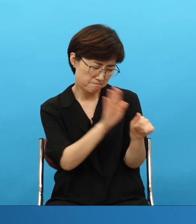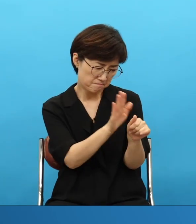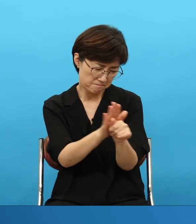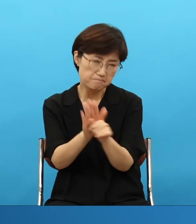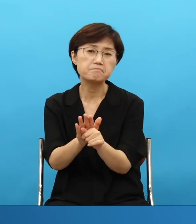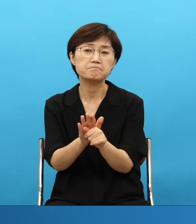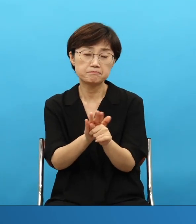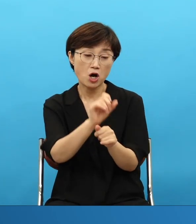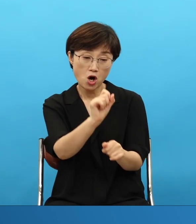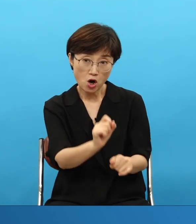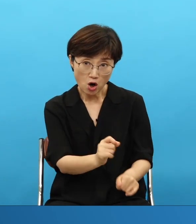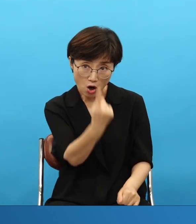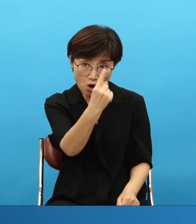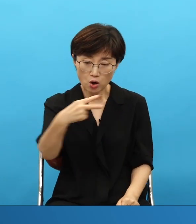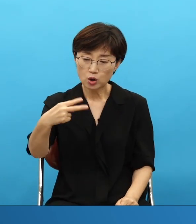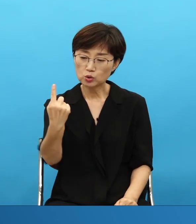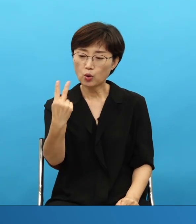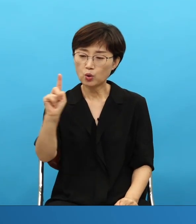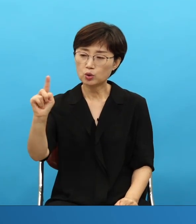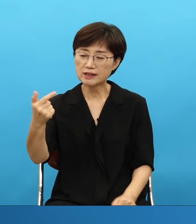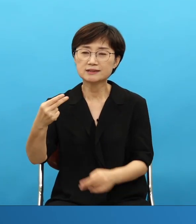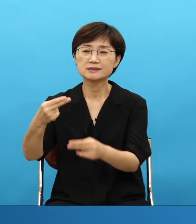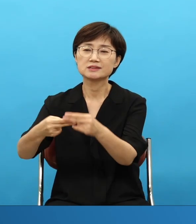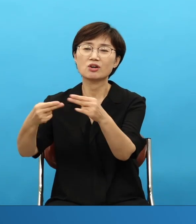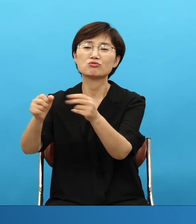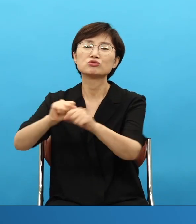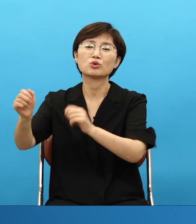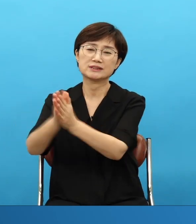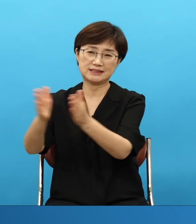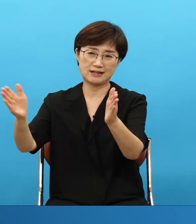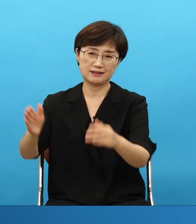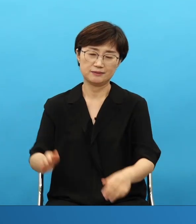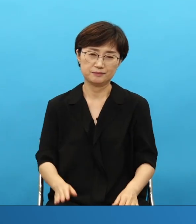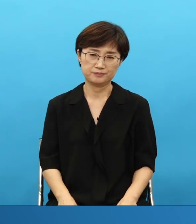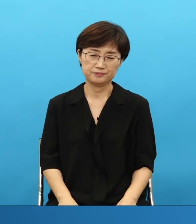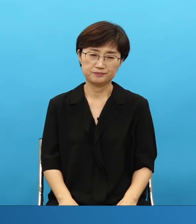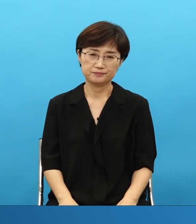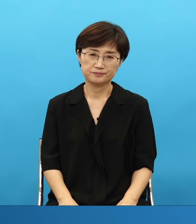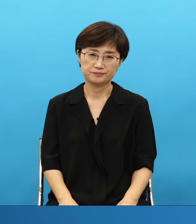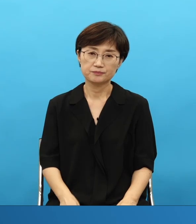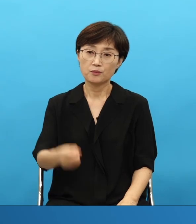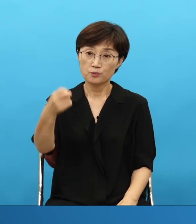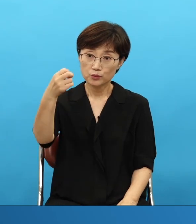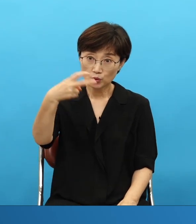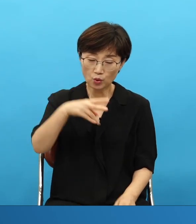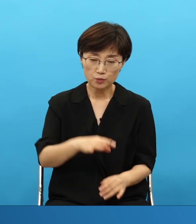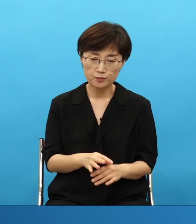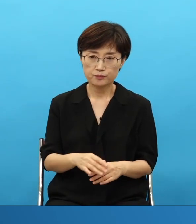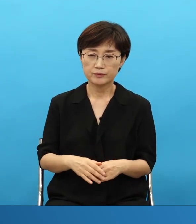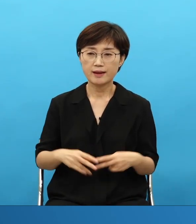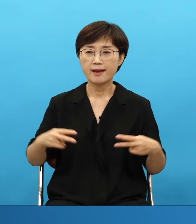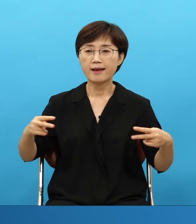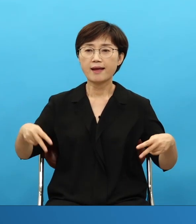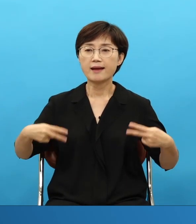도단성 운동입니다. That is the Dothan movement. 그리고 큰 거 아니라 돼요. 이 엘리야를